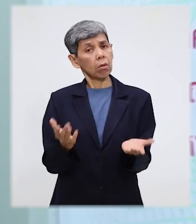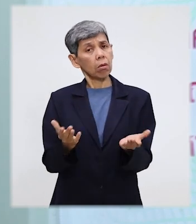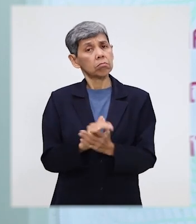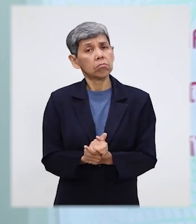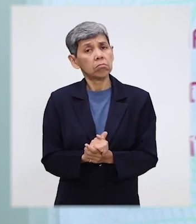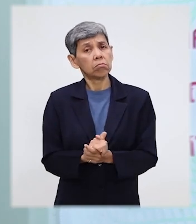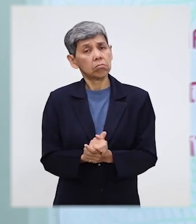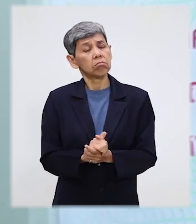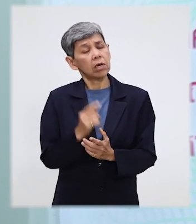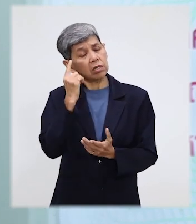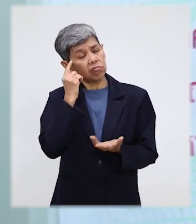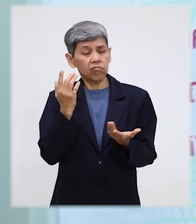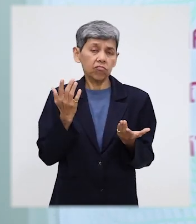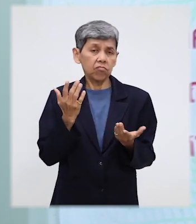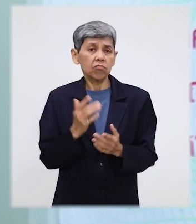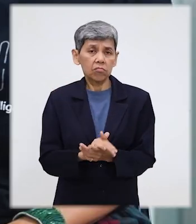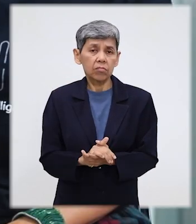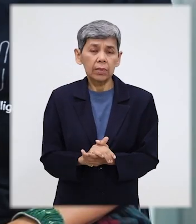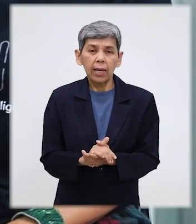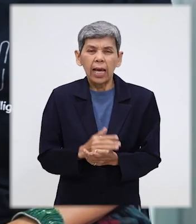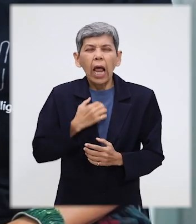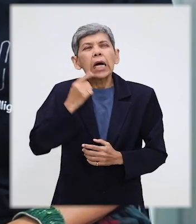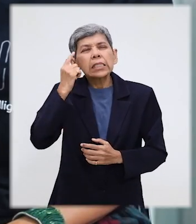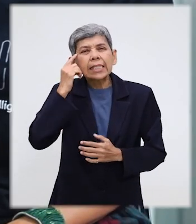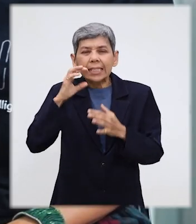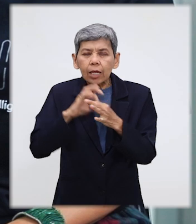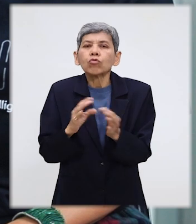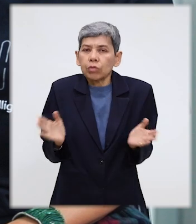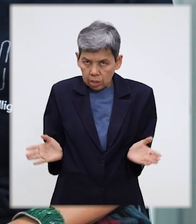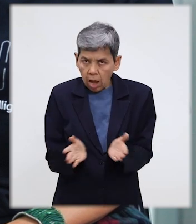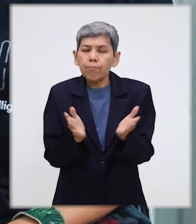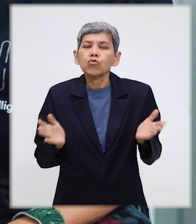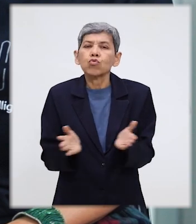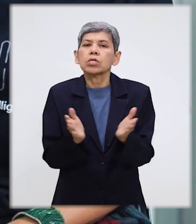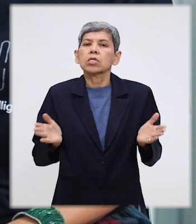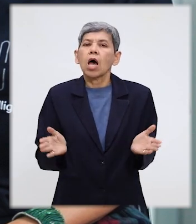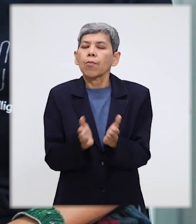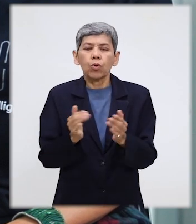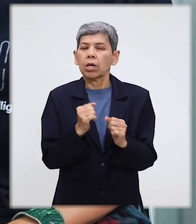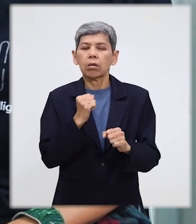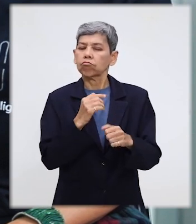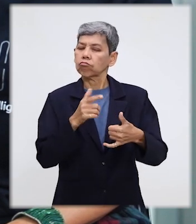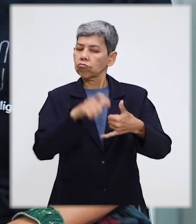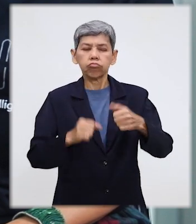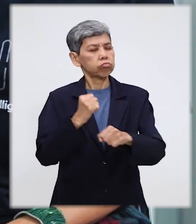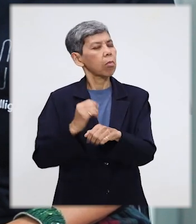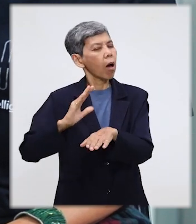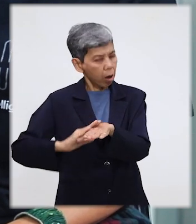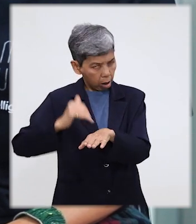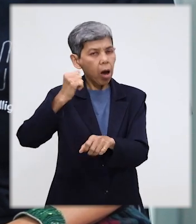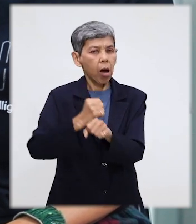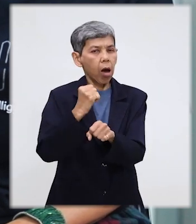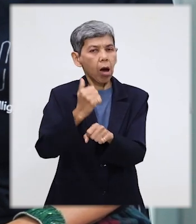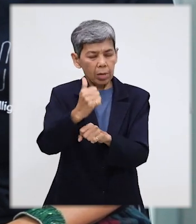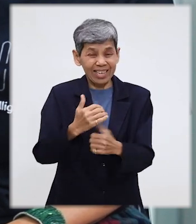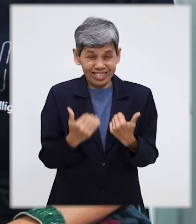ะไรใครได้บ้างคะในมุมมองของทางอาจารย์สองคน ส่วนใหญ่น่าจะเป็นเรื่องของการสนับสนุนเพื่อให้เกิดความสามารถเพิ่มเติมนะคะในมุมมองนะ